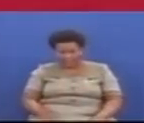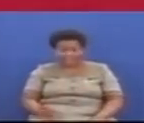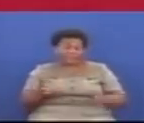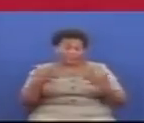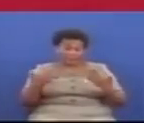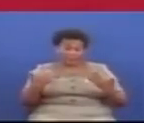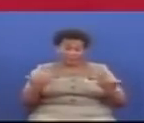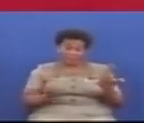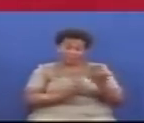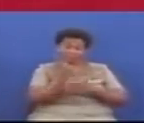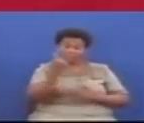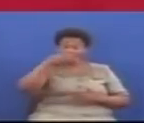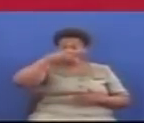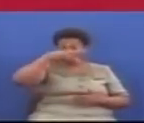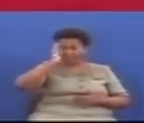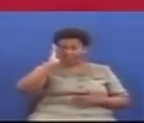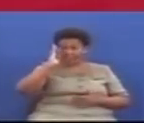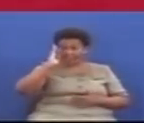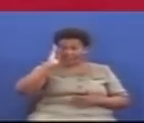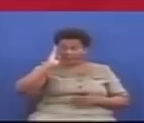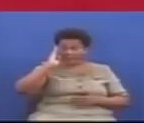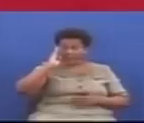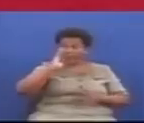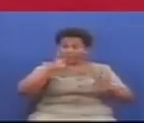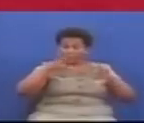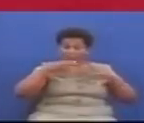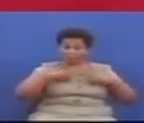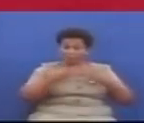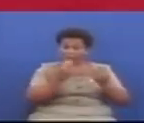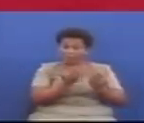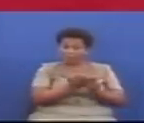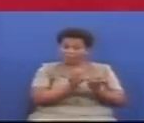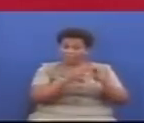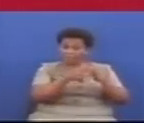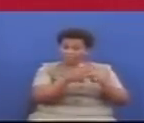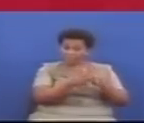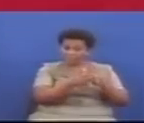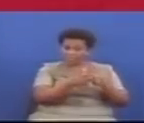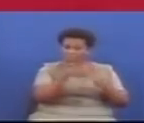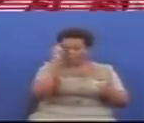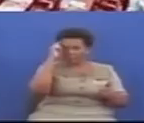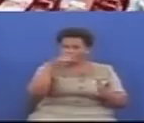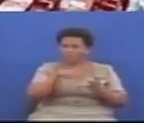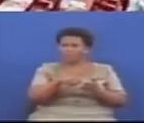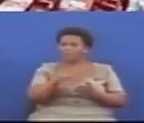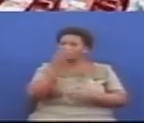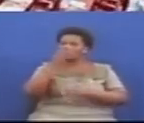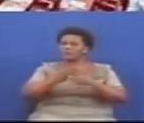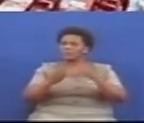inatarajiwa kwamba ujenzi wa barabara hii utakamilika mwezi Januari mwaka 2020.